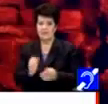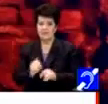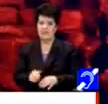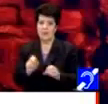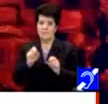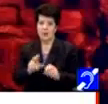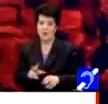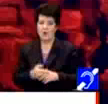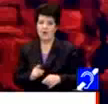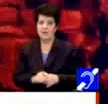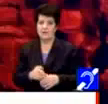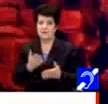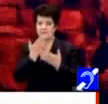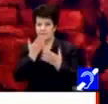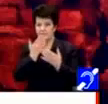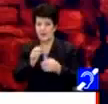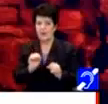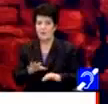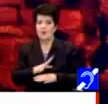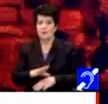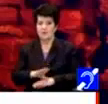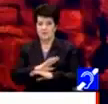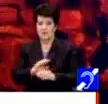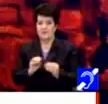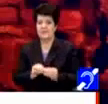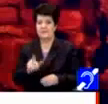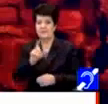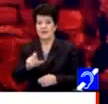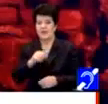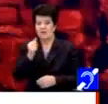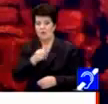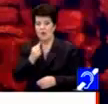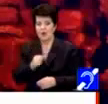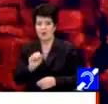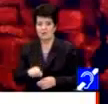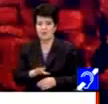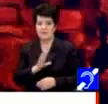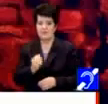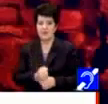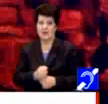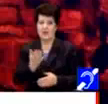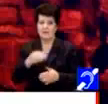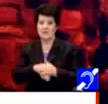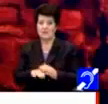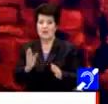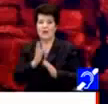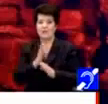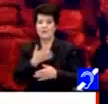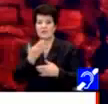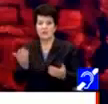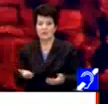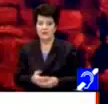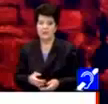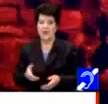periculoase. Dioxidul de carbon emanat poate fi mortal și face 10 de victime anual în pivnițele slab ventilate. De aceea, salvatorii trag